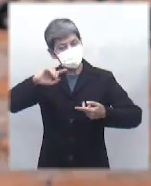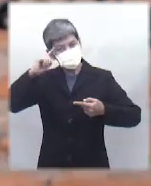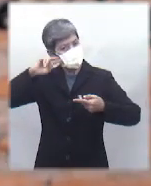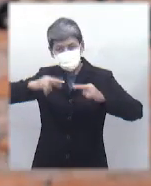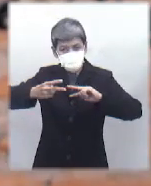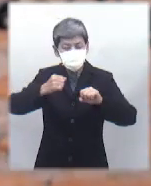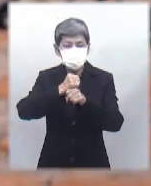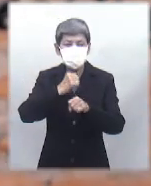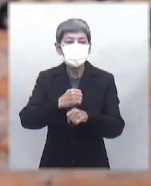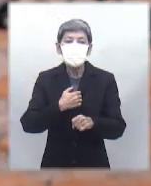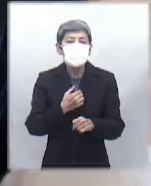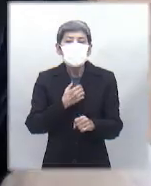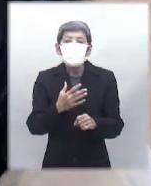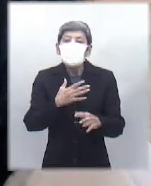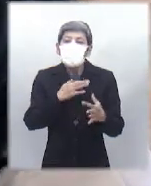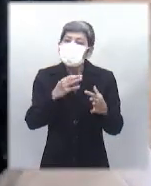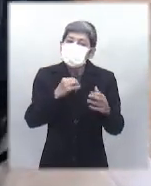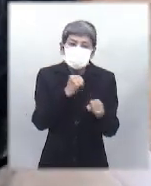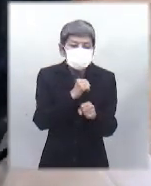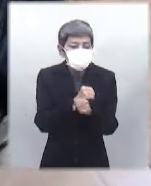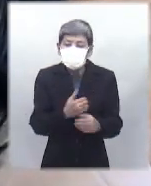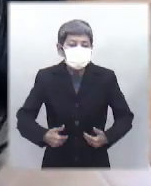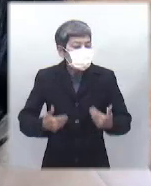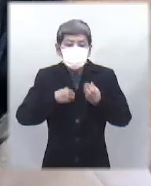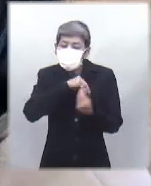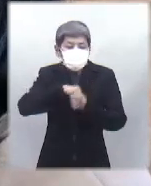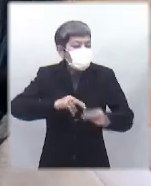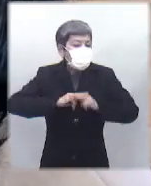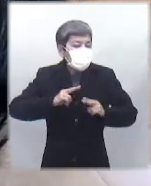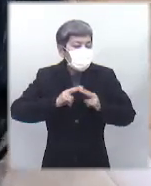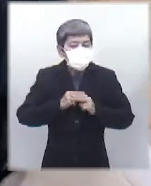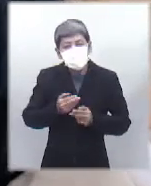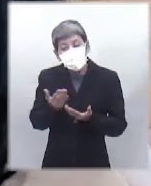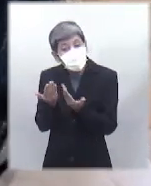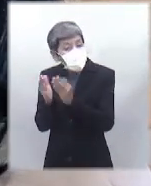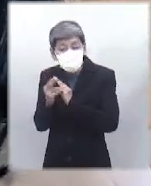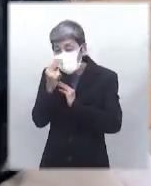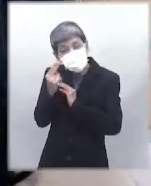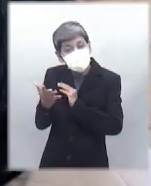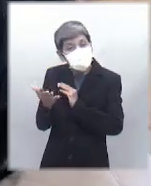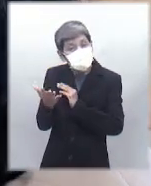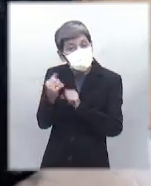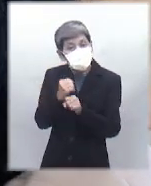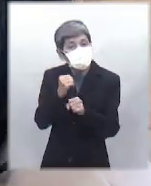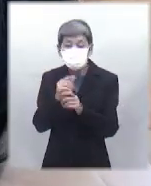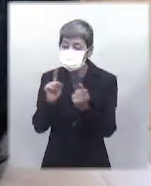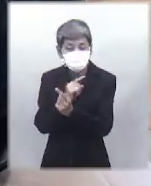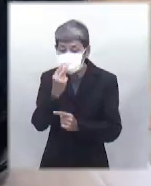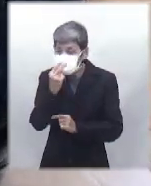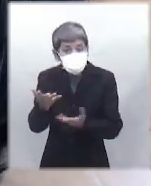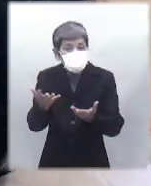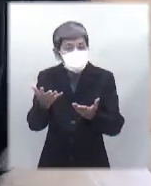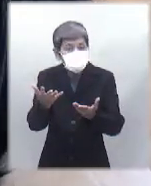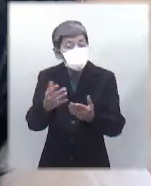มันเหมือนประมาณว่าเอาเวลาทั้งหมดไปเพื่อที่จะไปเลี้ยงชีพตัวเองมันน่าจะมีการพัฒนาระบบของสังคมนี้